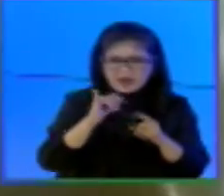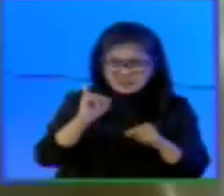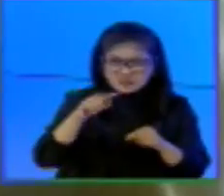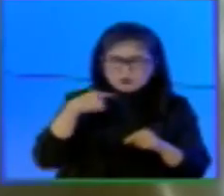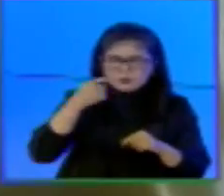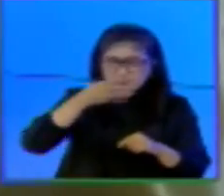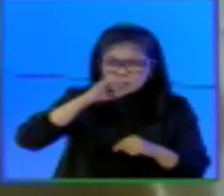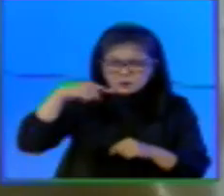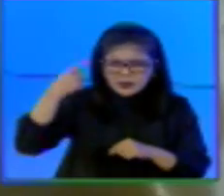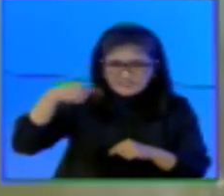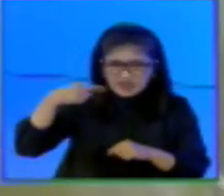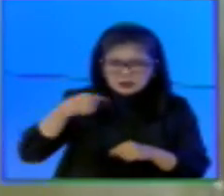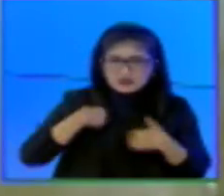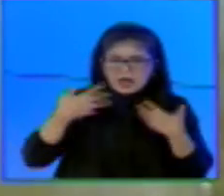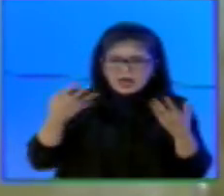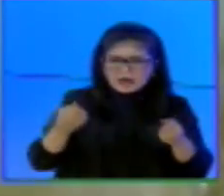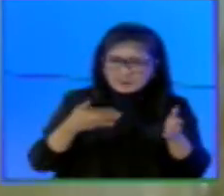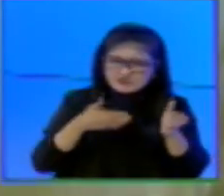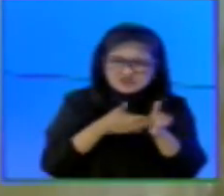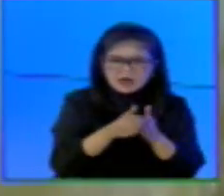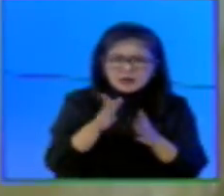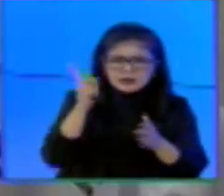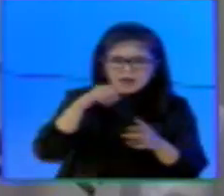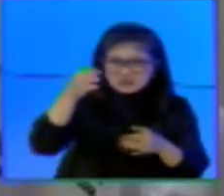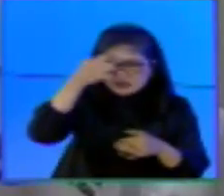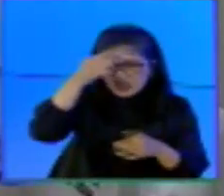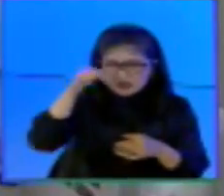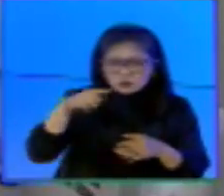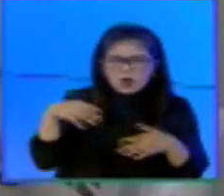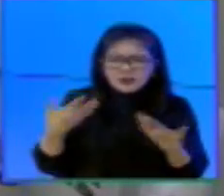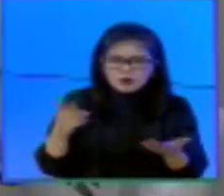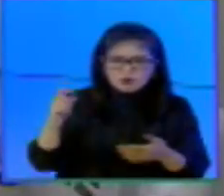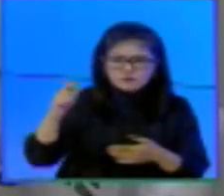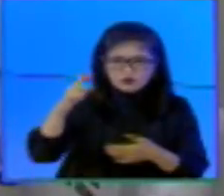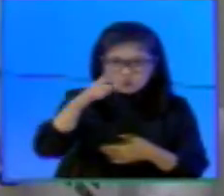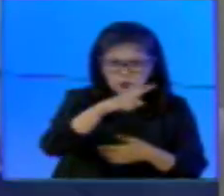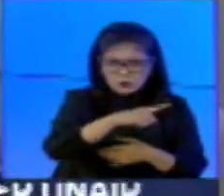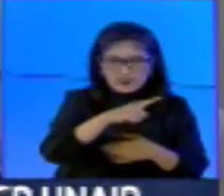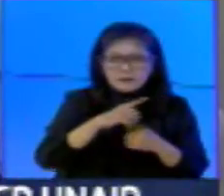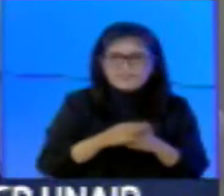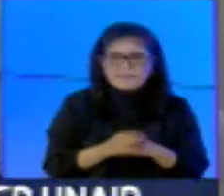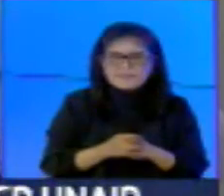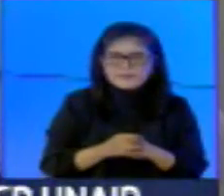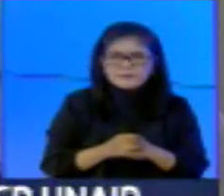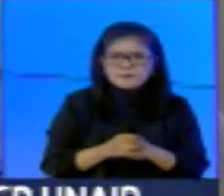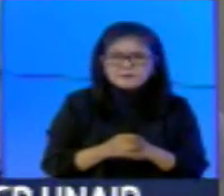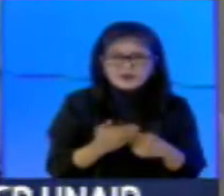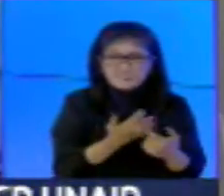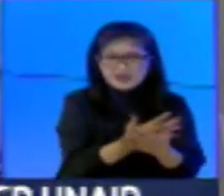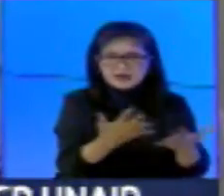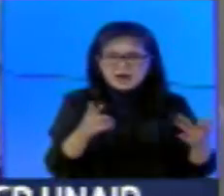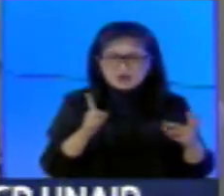diharapkan mampu mencegah beragam penyakit maupun virus. Masyarakat siap sedia,